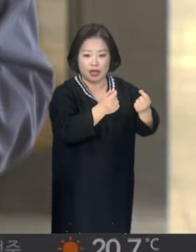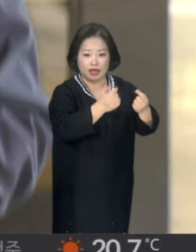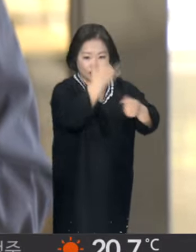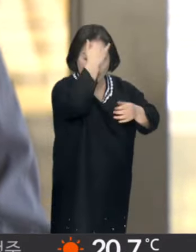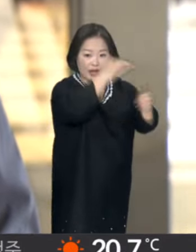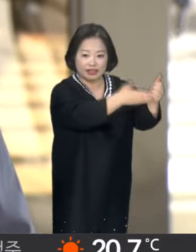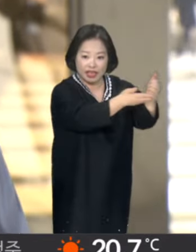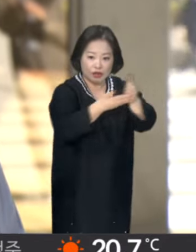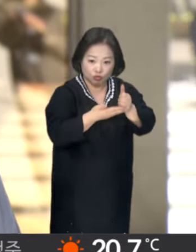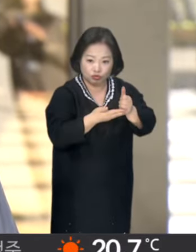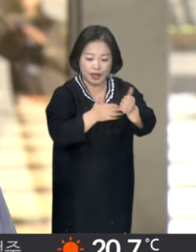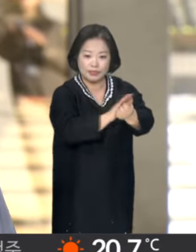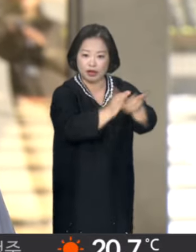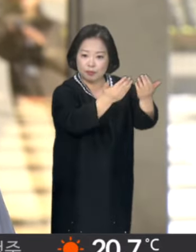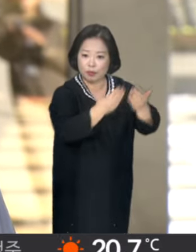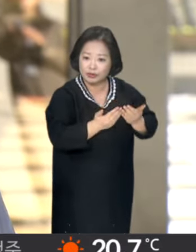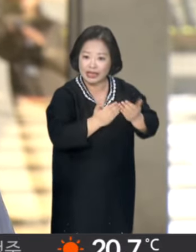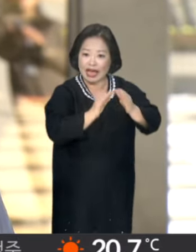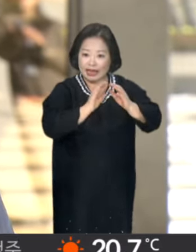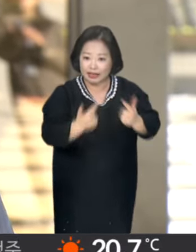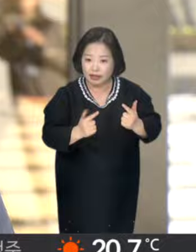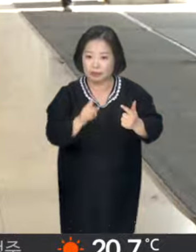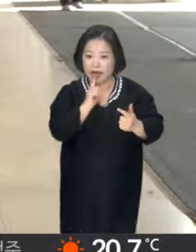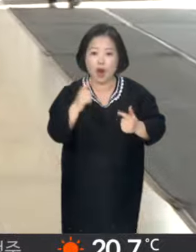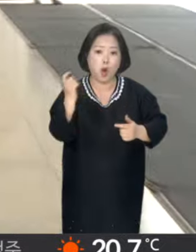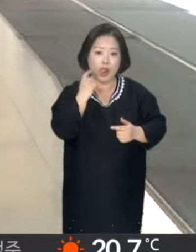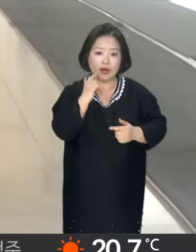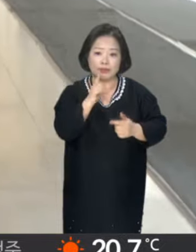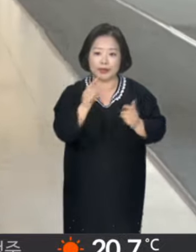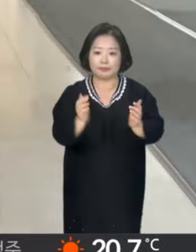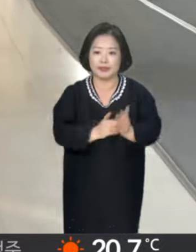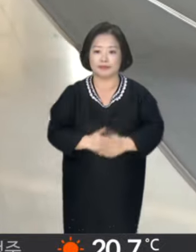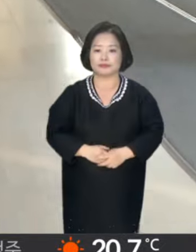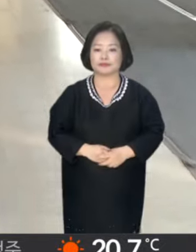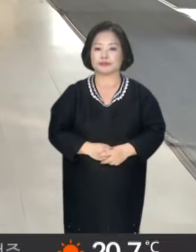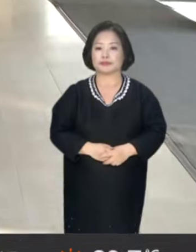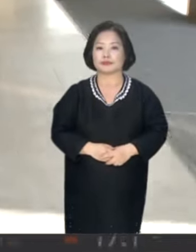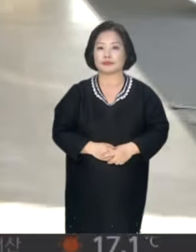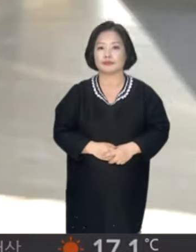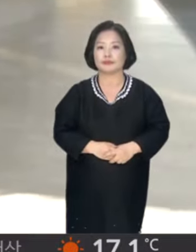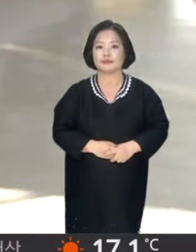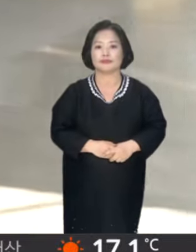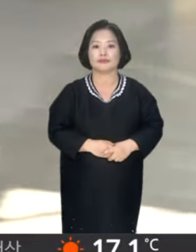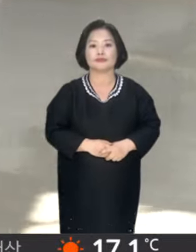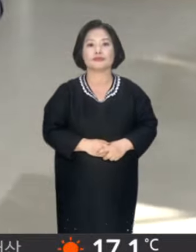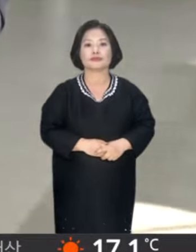주장은 명백한 허위사실이라고 주장했습니다. 연합뉴스TV 정래원입니다.